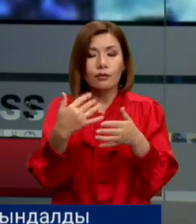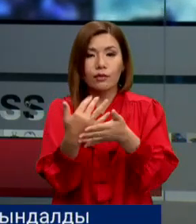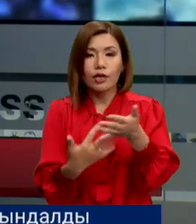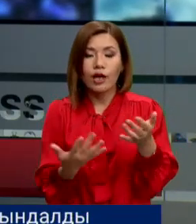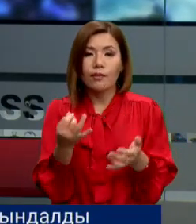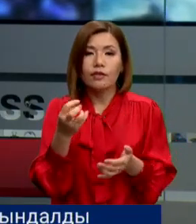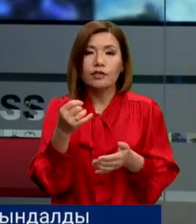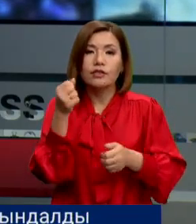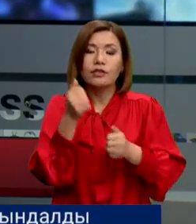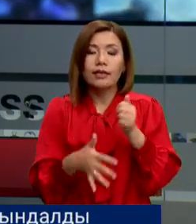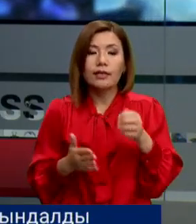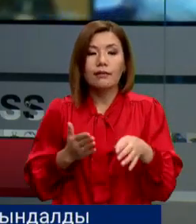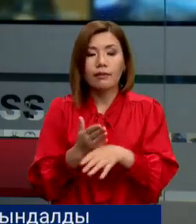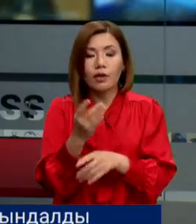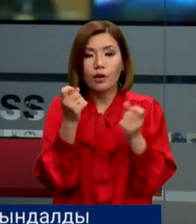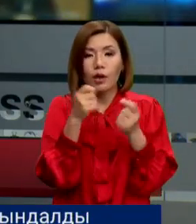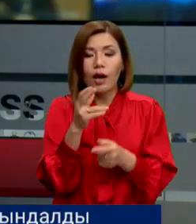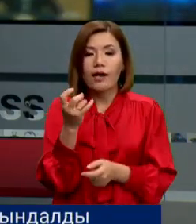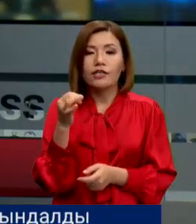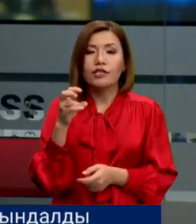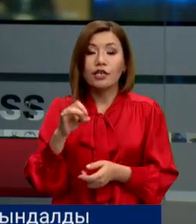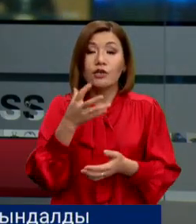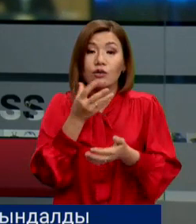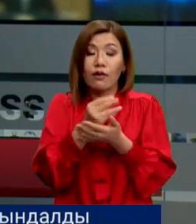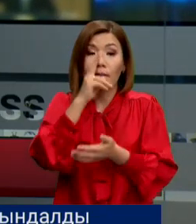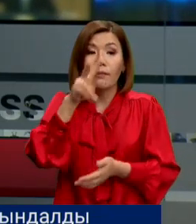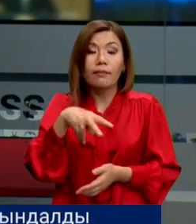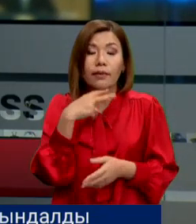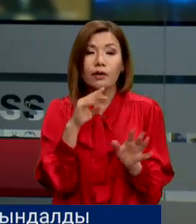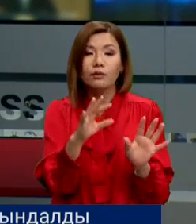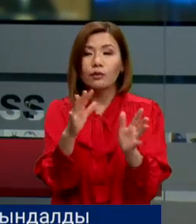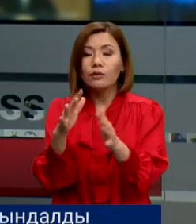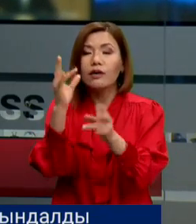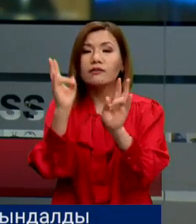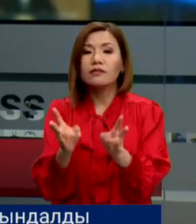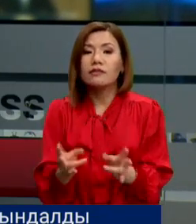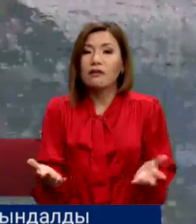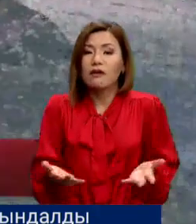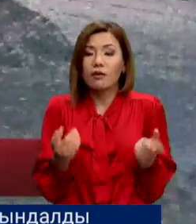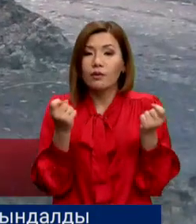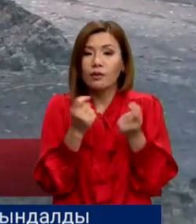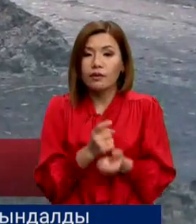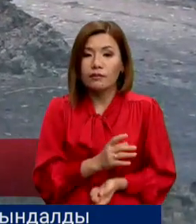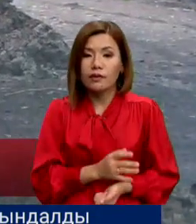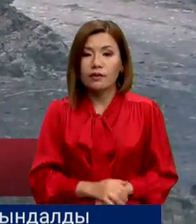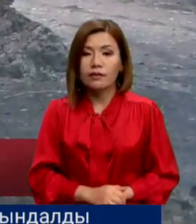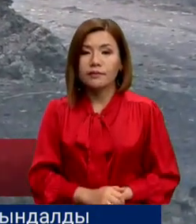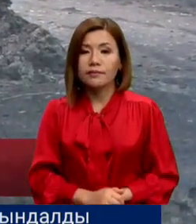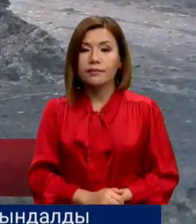эпицентре трагедии побывала наш корреспондент Айжан Утевова и своими глазами увидела масштабы бедствия.